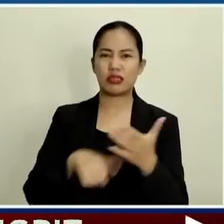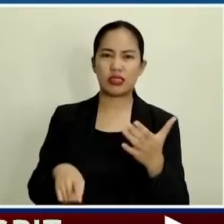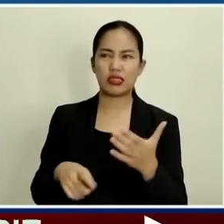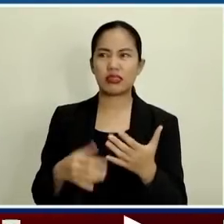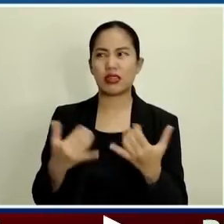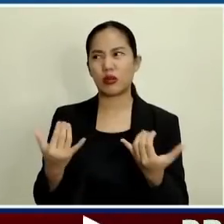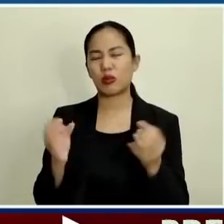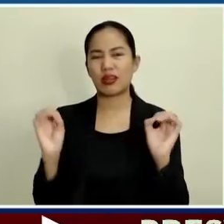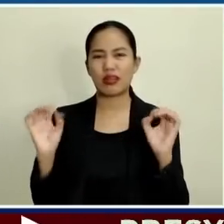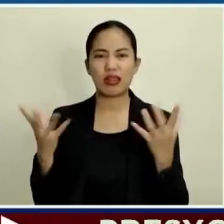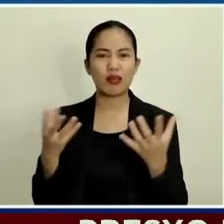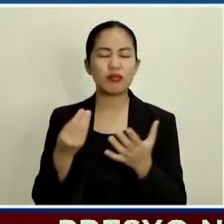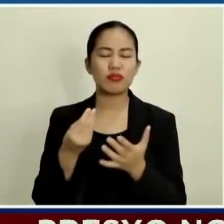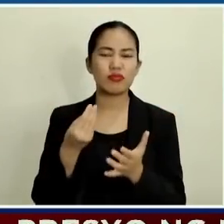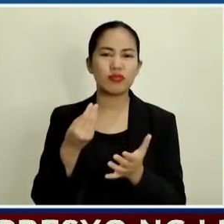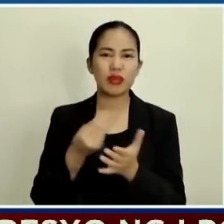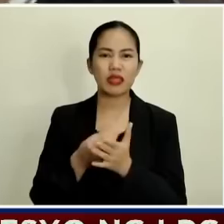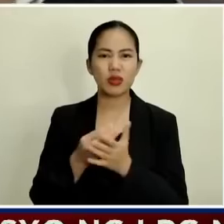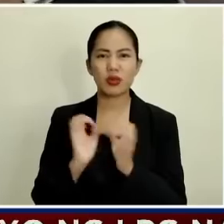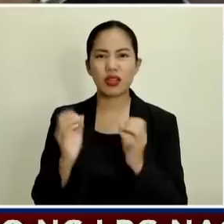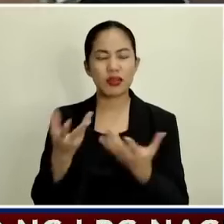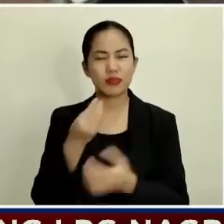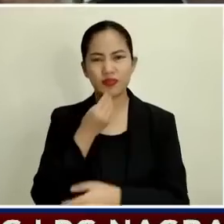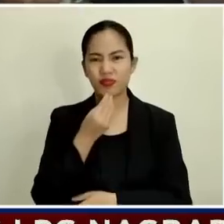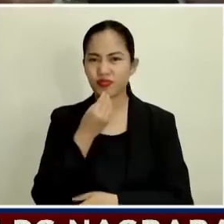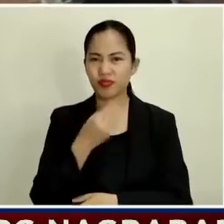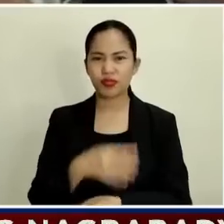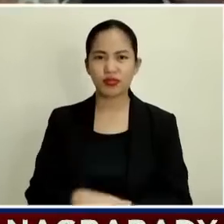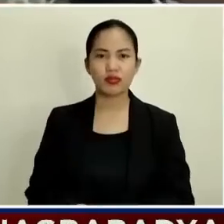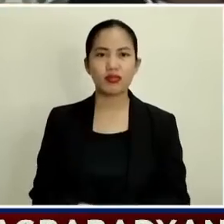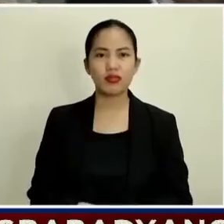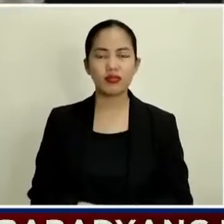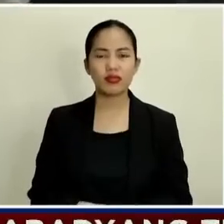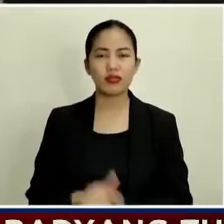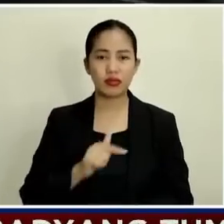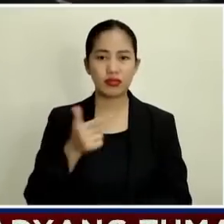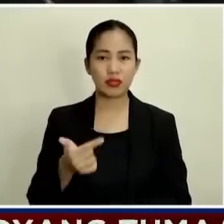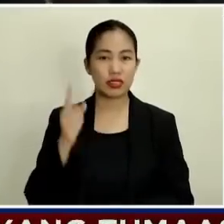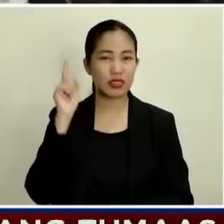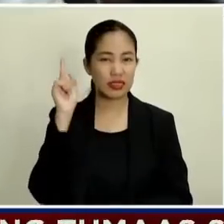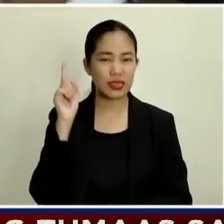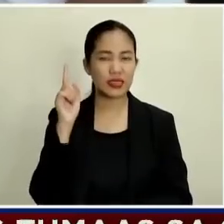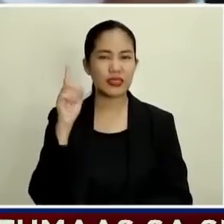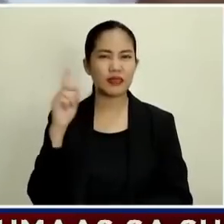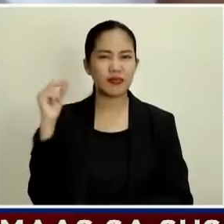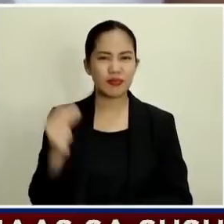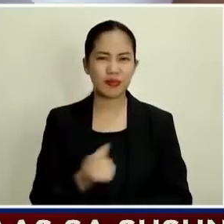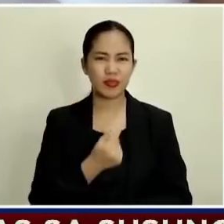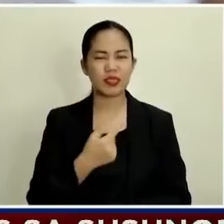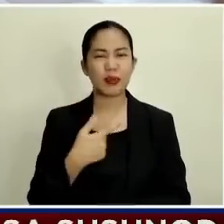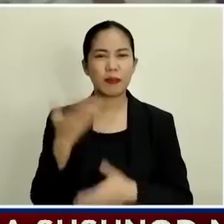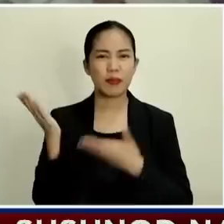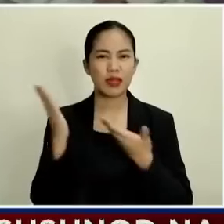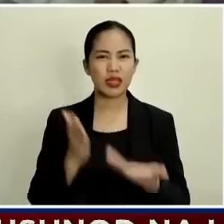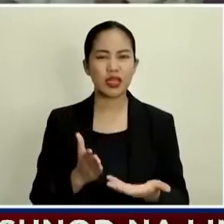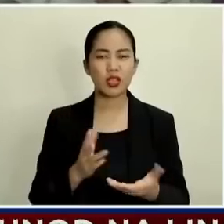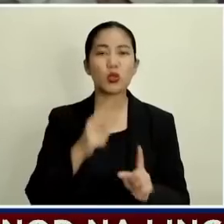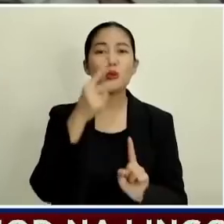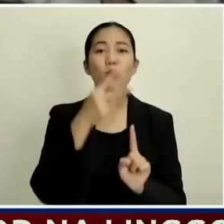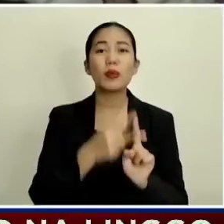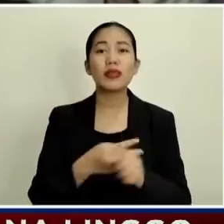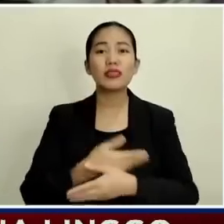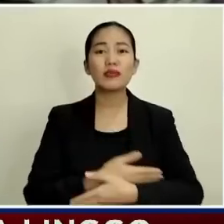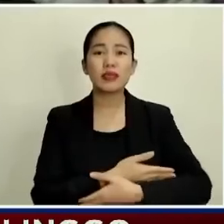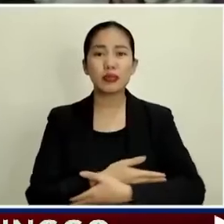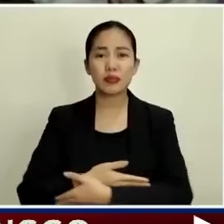makain. Wala talagang pera mo, wala na. Nanghihinayang naman si Criselda Dignos na bitbit pa ang dalawang buwang sanggol dahil hindi